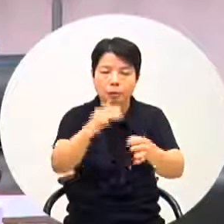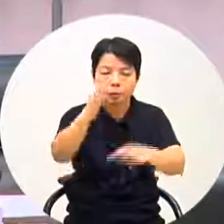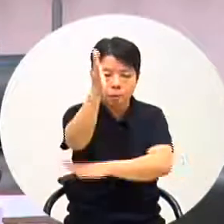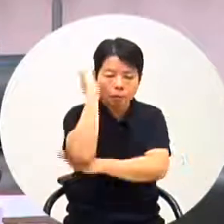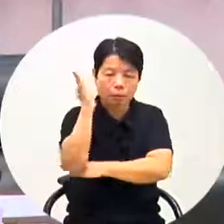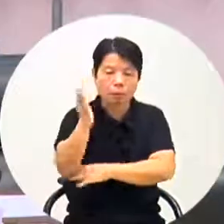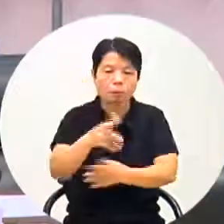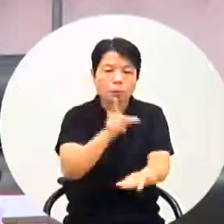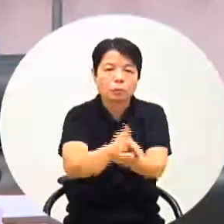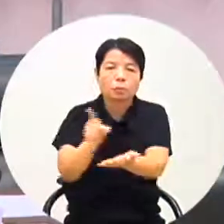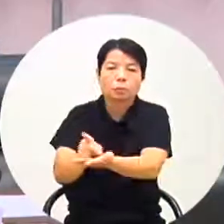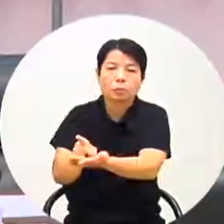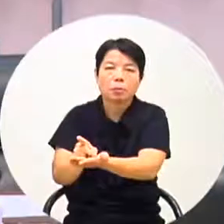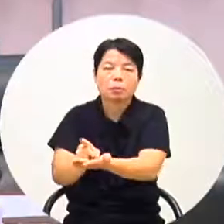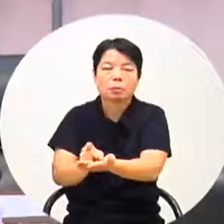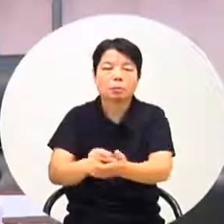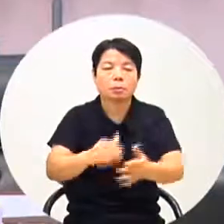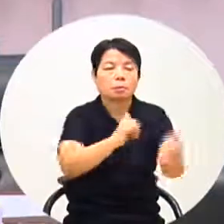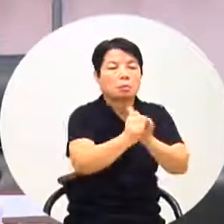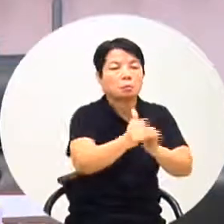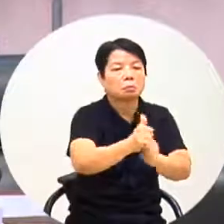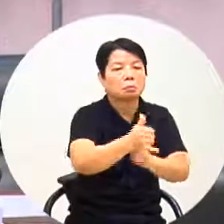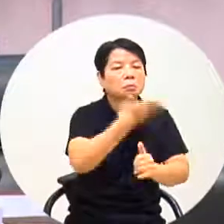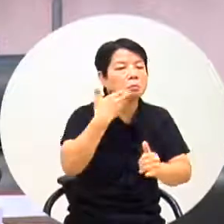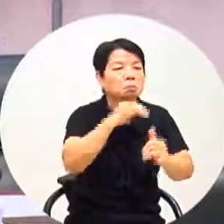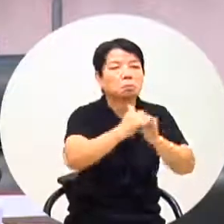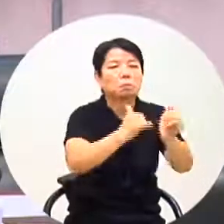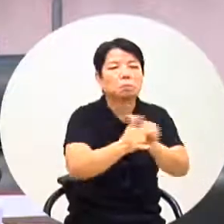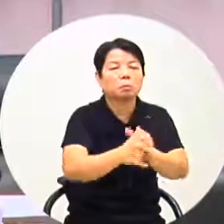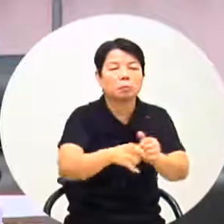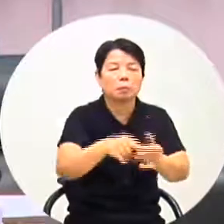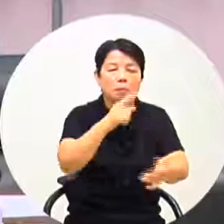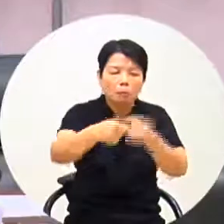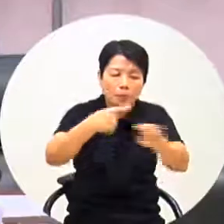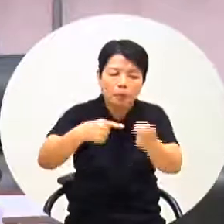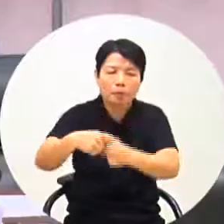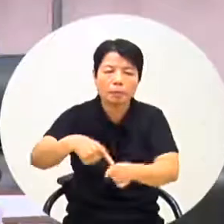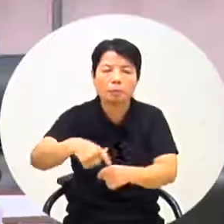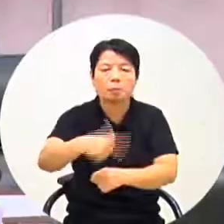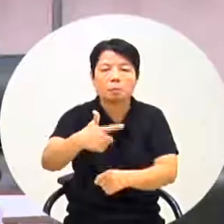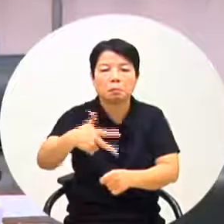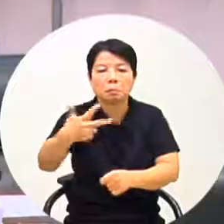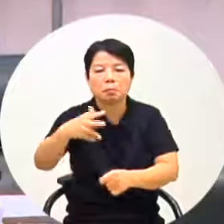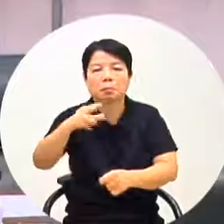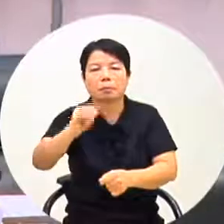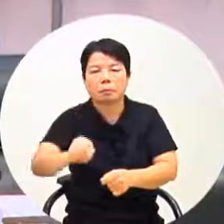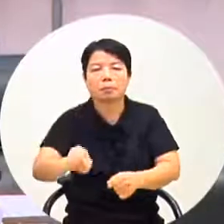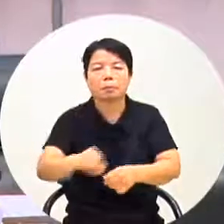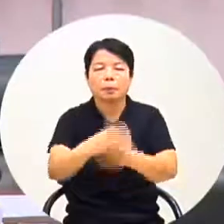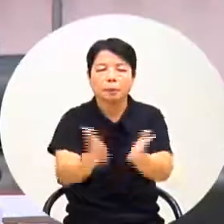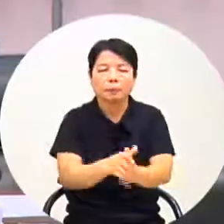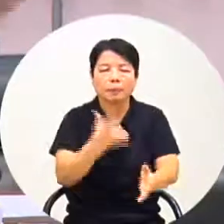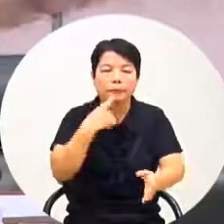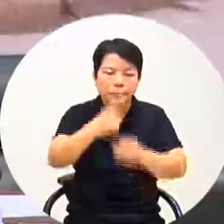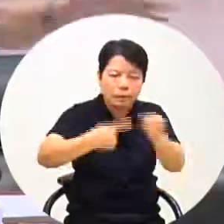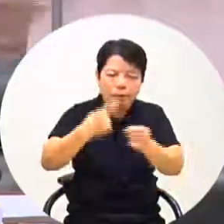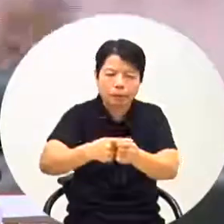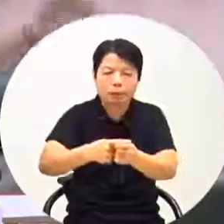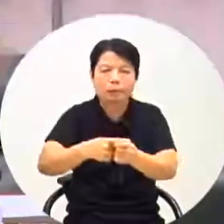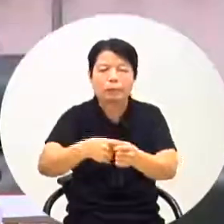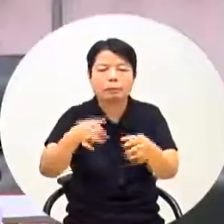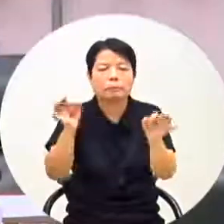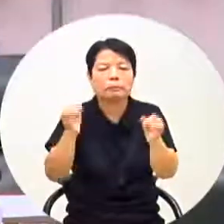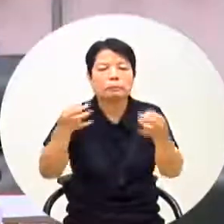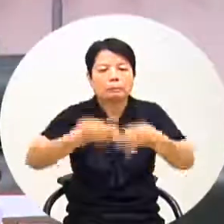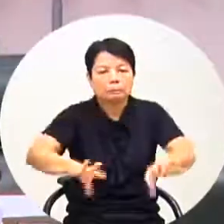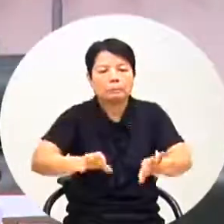地，每年花六七百万，结果收的那些租金只有不到六七十万，一年当上就了五六百万，退场机制很好